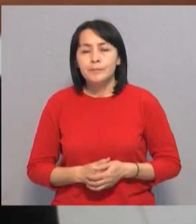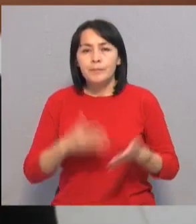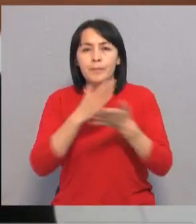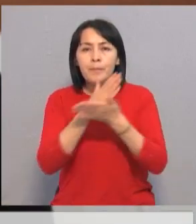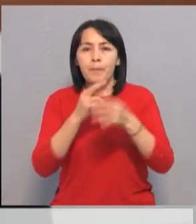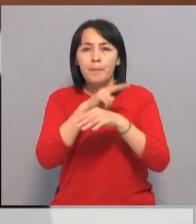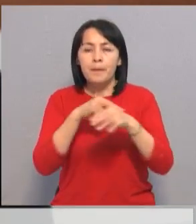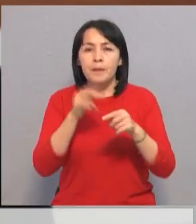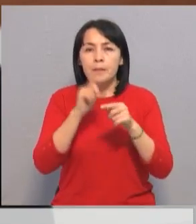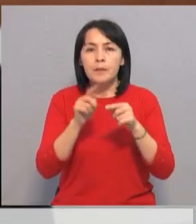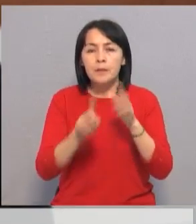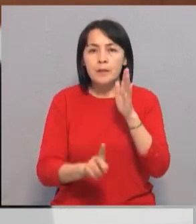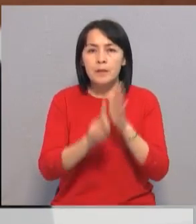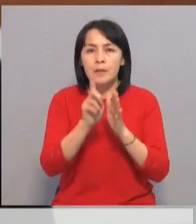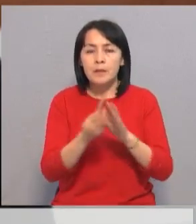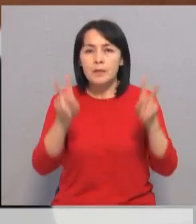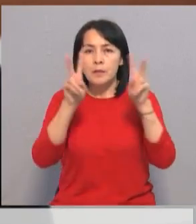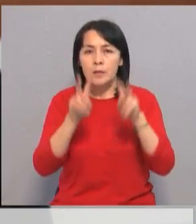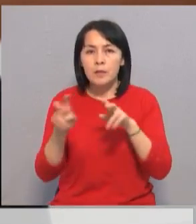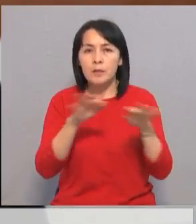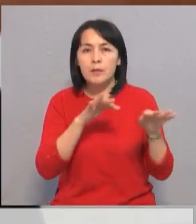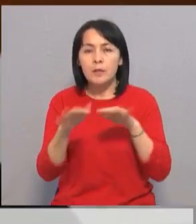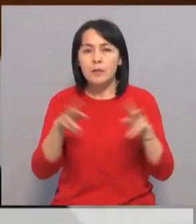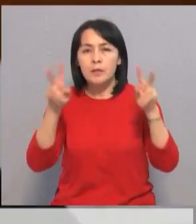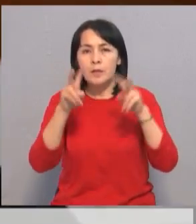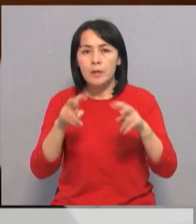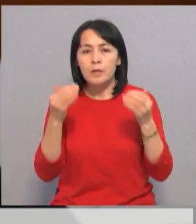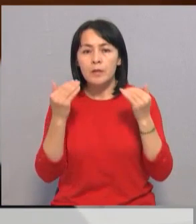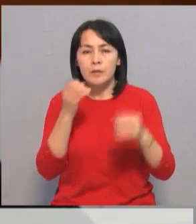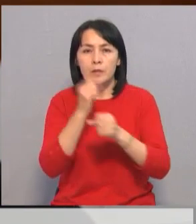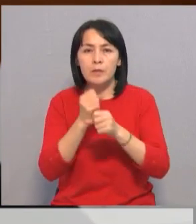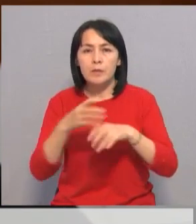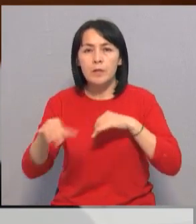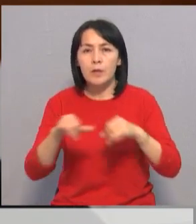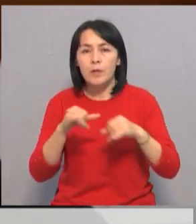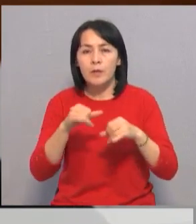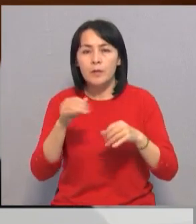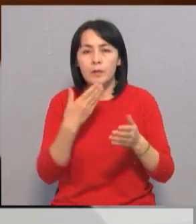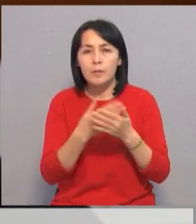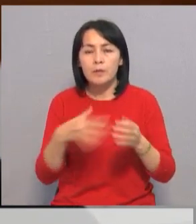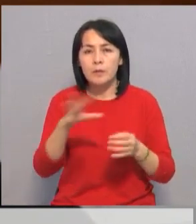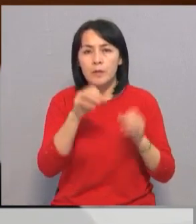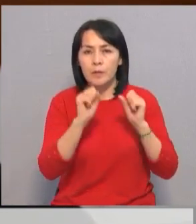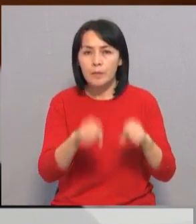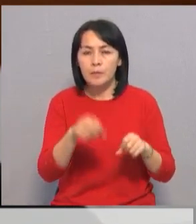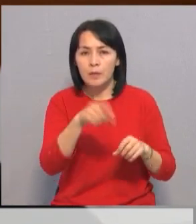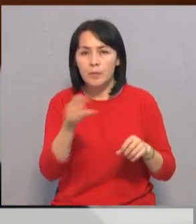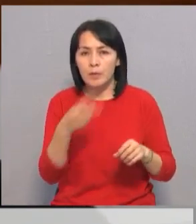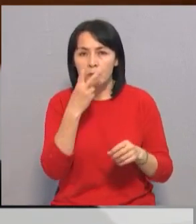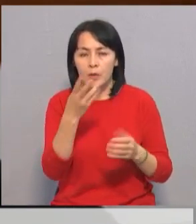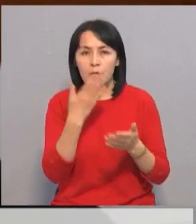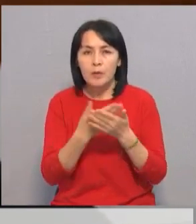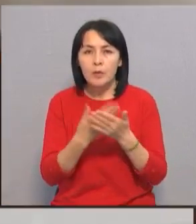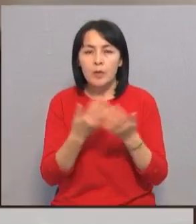Сотрудники полиции незамедлительно приступили к разыскным мероприятиям, проверили место совершения преступления и опросили всех возможных очевидцев. В